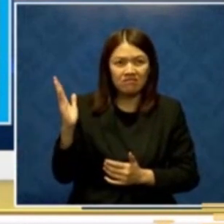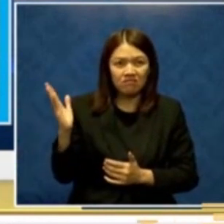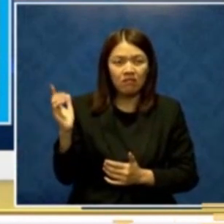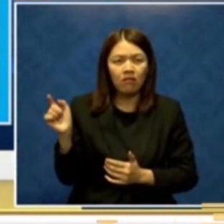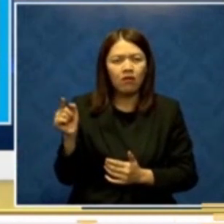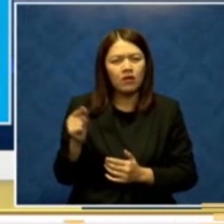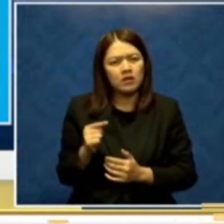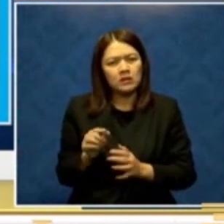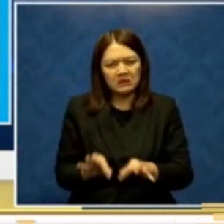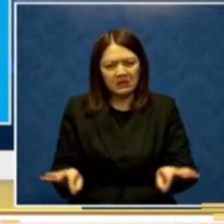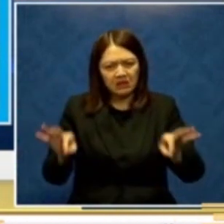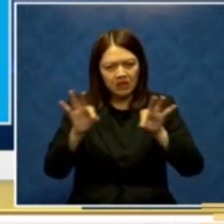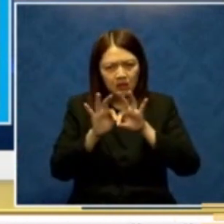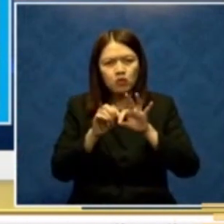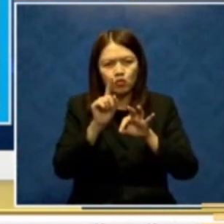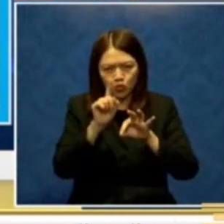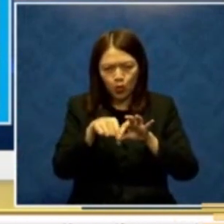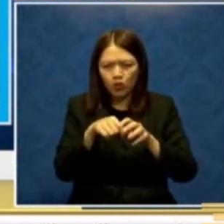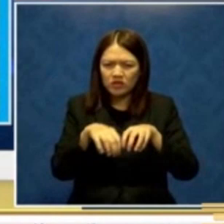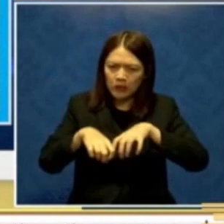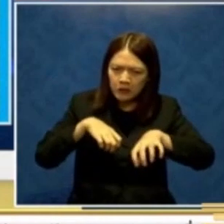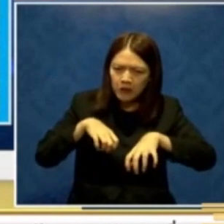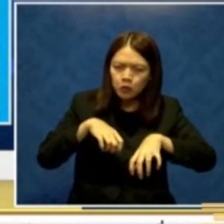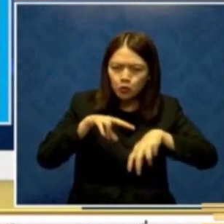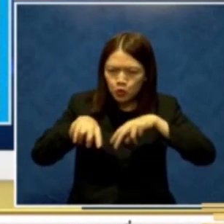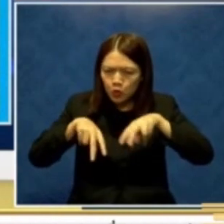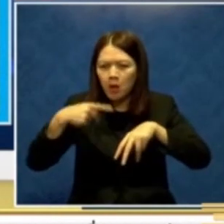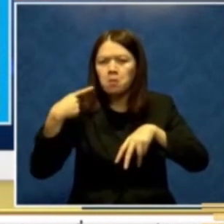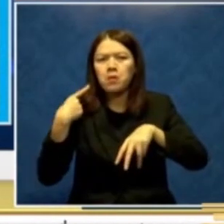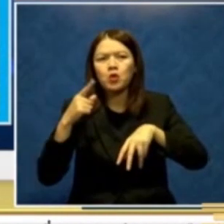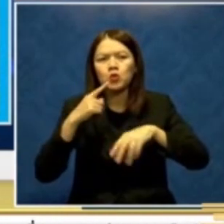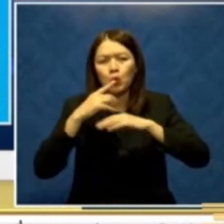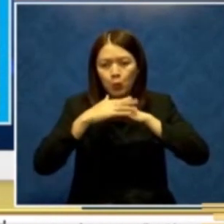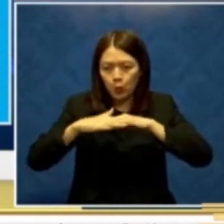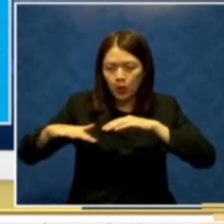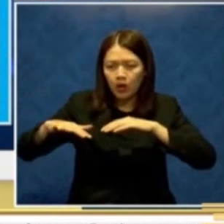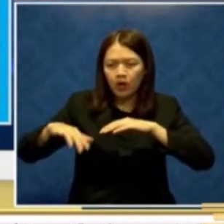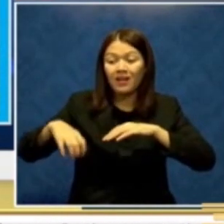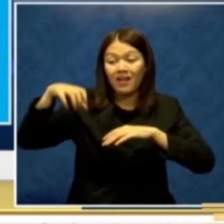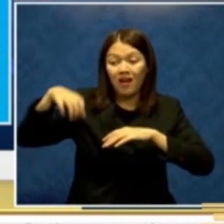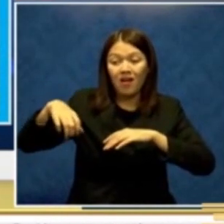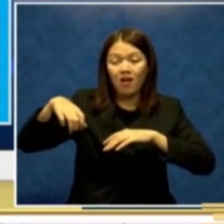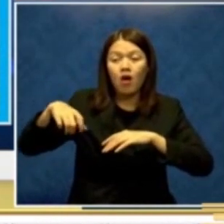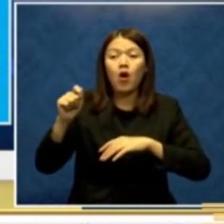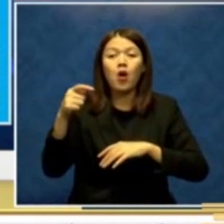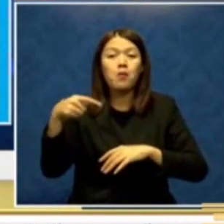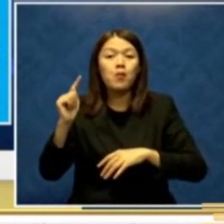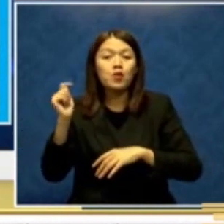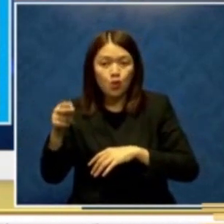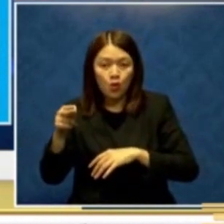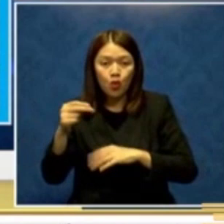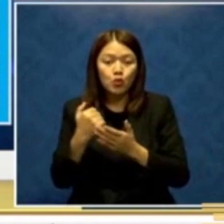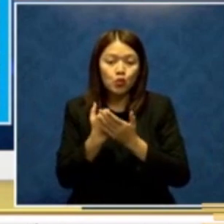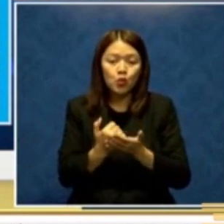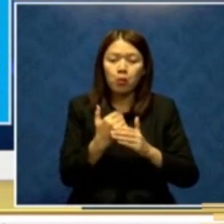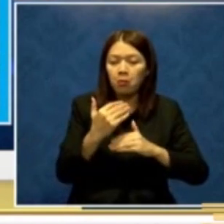ะเลบอนนนั้นพื้นที่มีความจำเป็นต้องได้รับการบริหารจัดการใช้ประโยช์ชายหาทโดยองคกปุกครองส่วนท